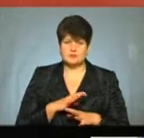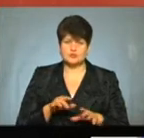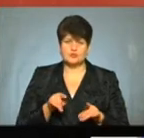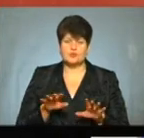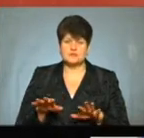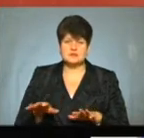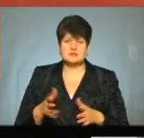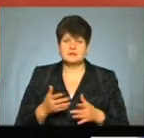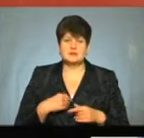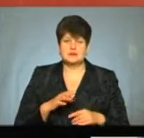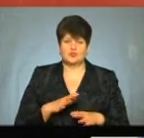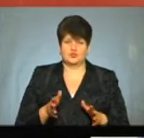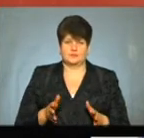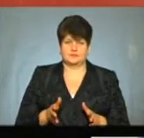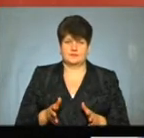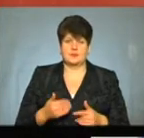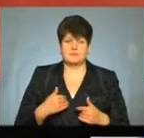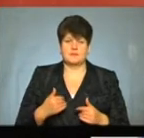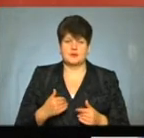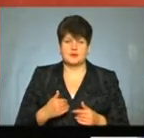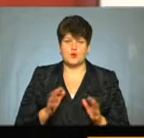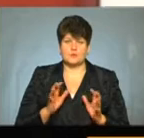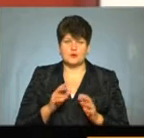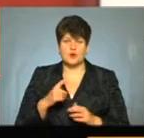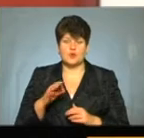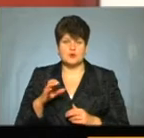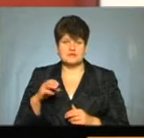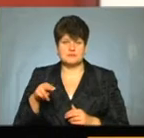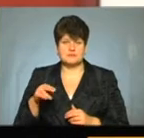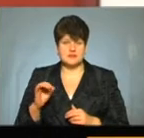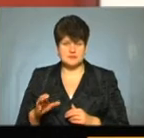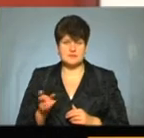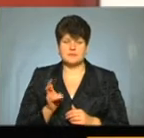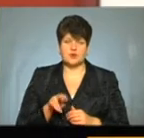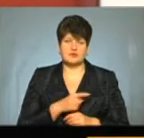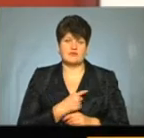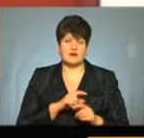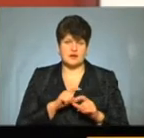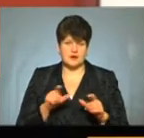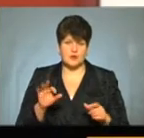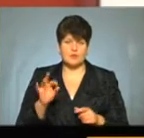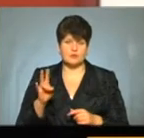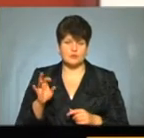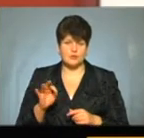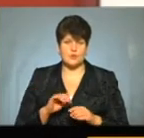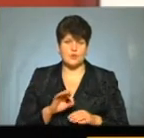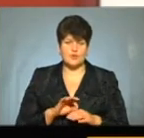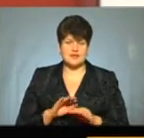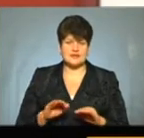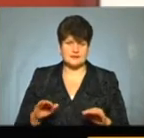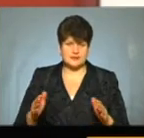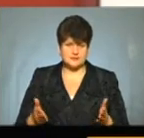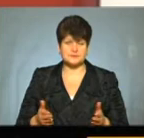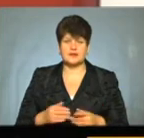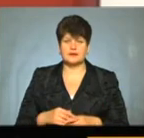Тернополі, де ми не побували. Ми опікуємося хоспісом. Ми приходимо в лікарню, де є онкохворі дітки. Нещодавно